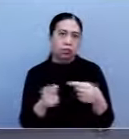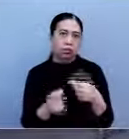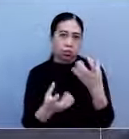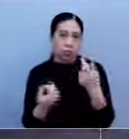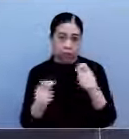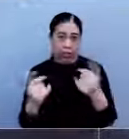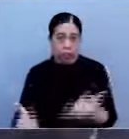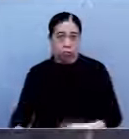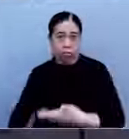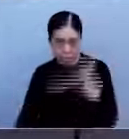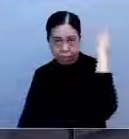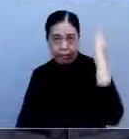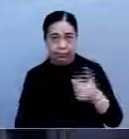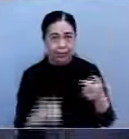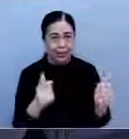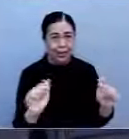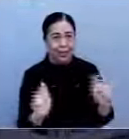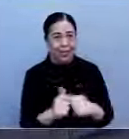ngayon.